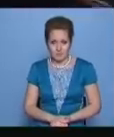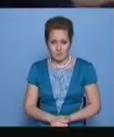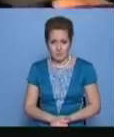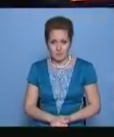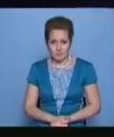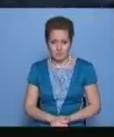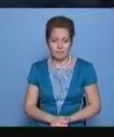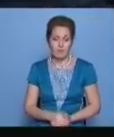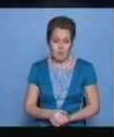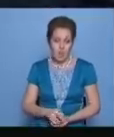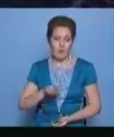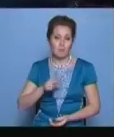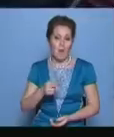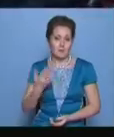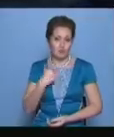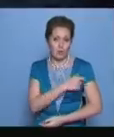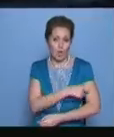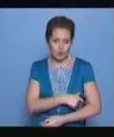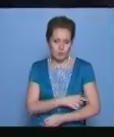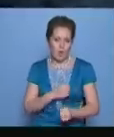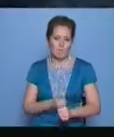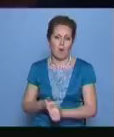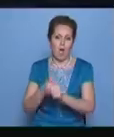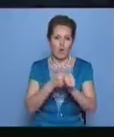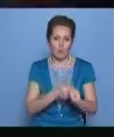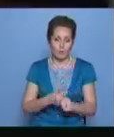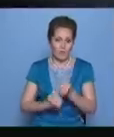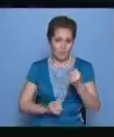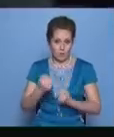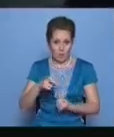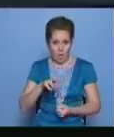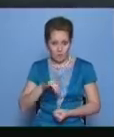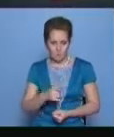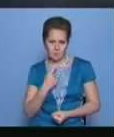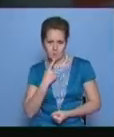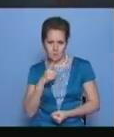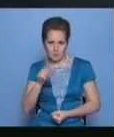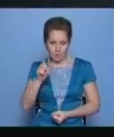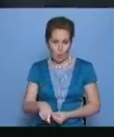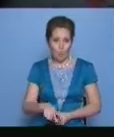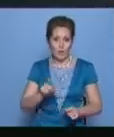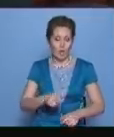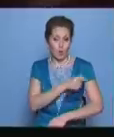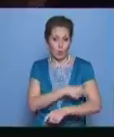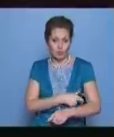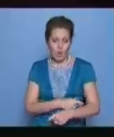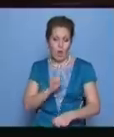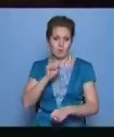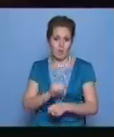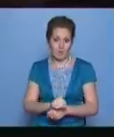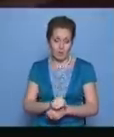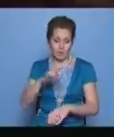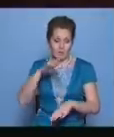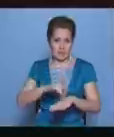Не обошлось пятничное дежурство и без погони. Водитель «Лады» вызвал подозрение у народных дружинников, когда остановился на середине оживленной улицы,